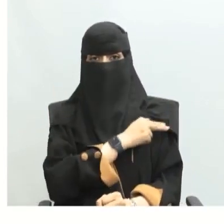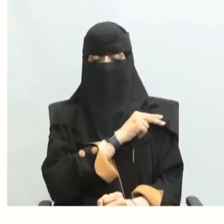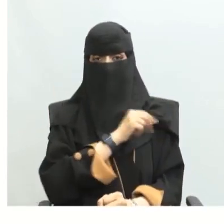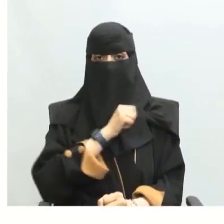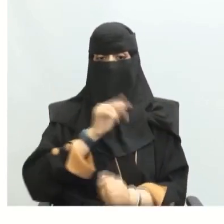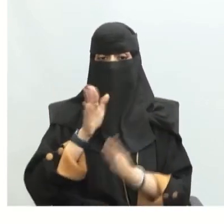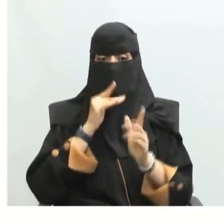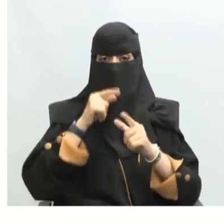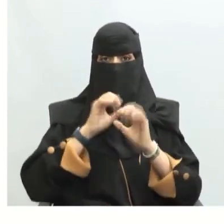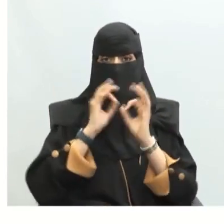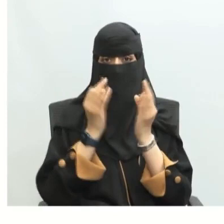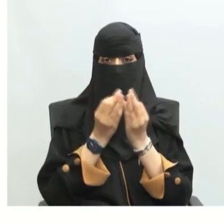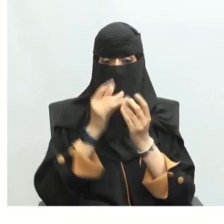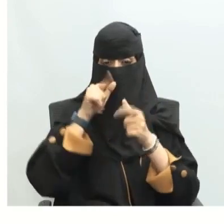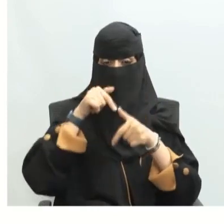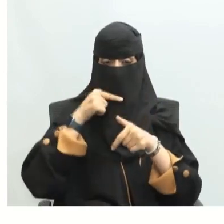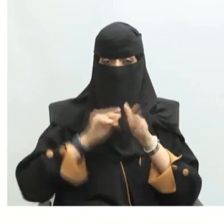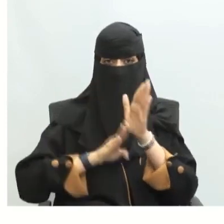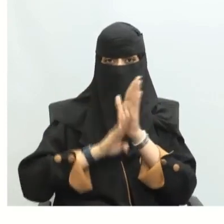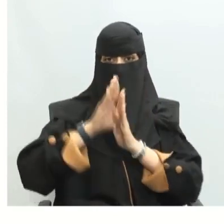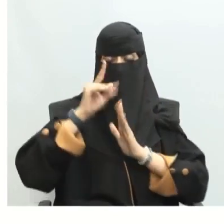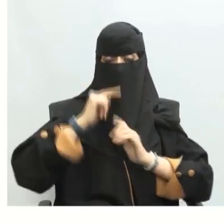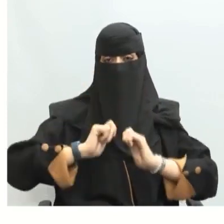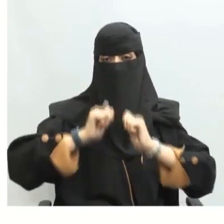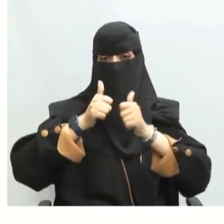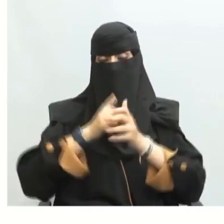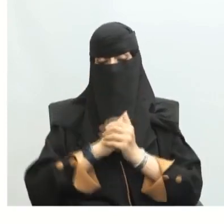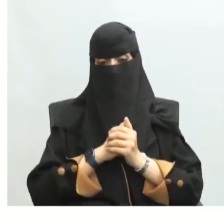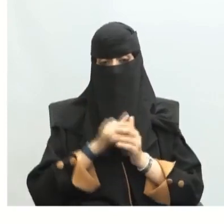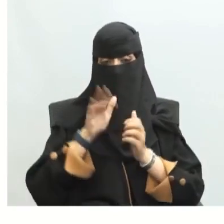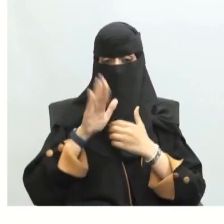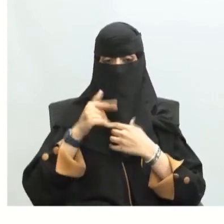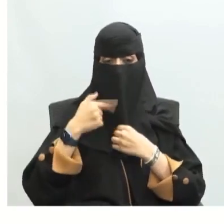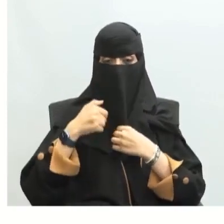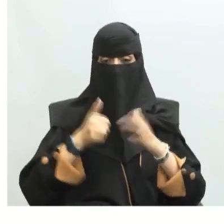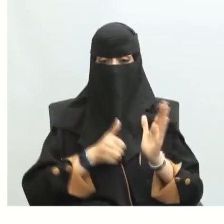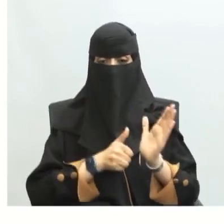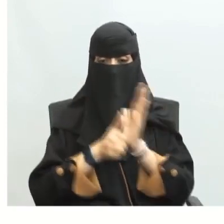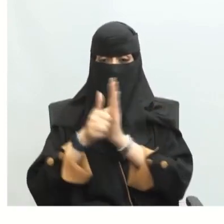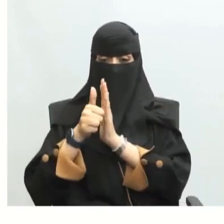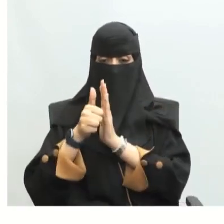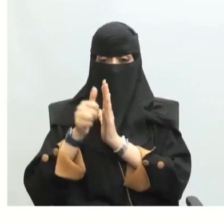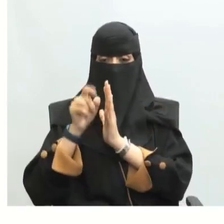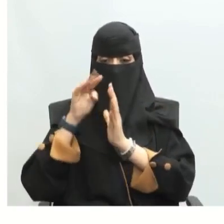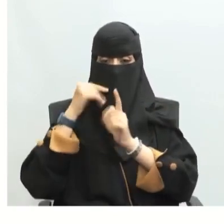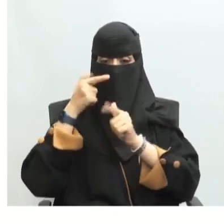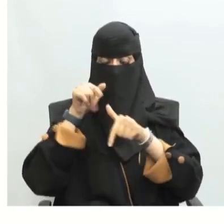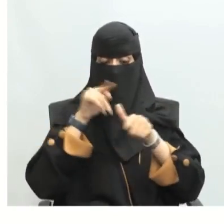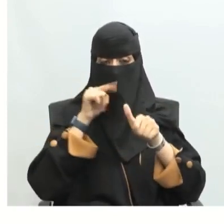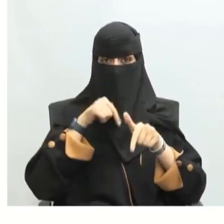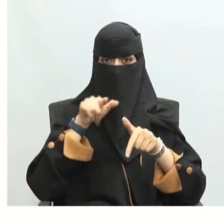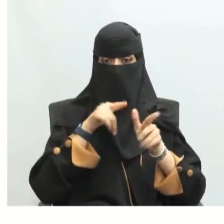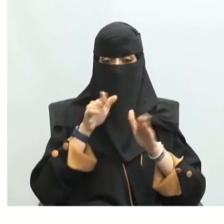قدراتهم ايضا هناك برامج متعدده منها برنامج تلاحم